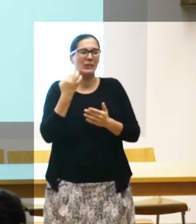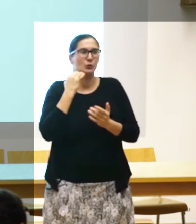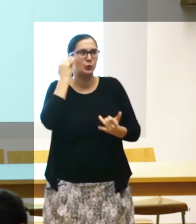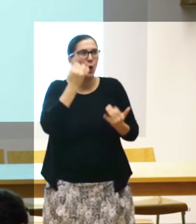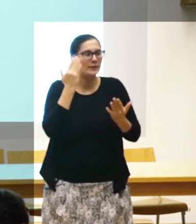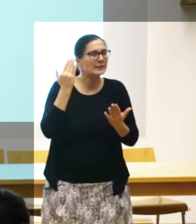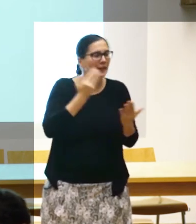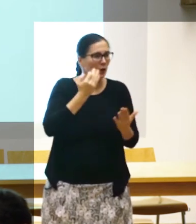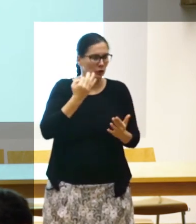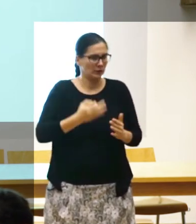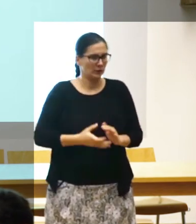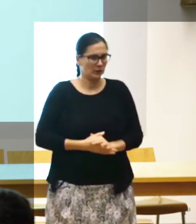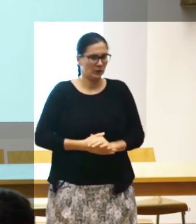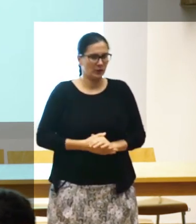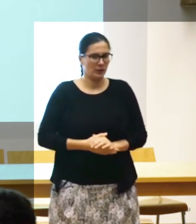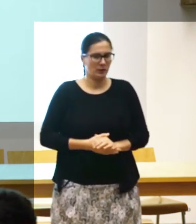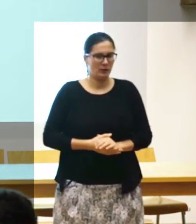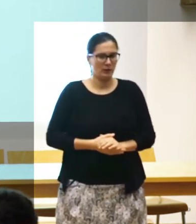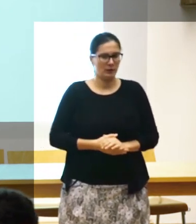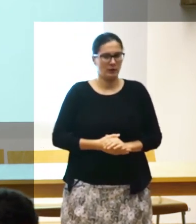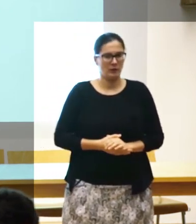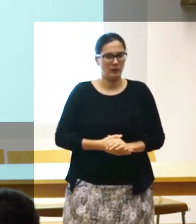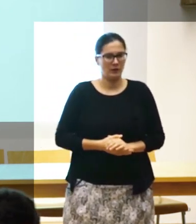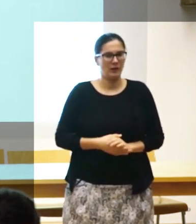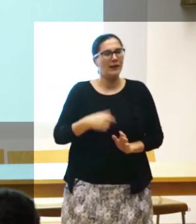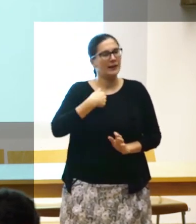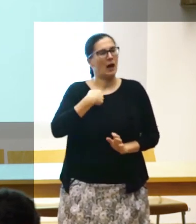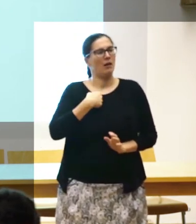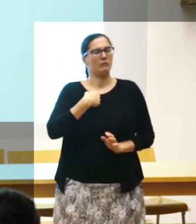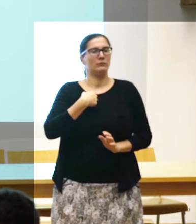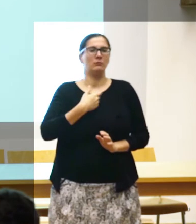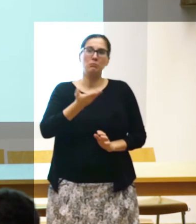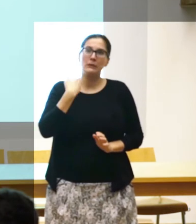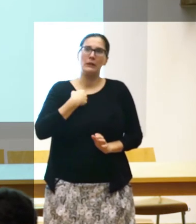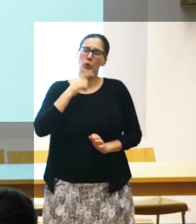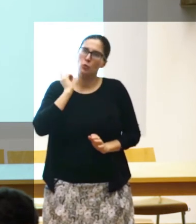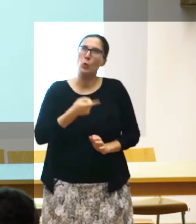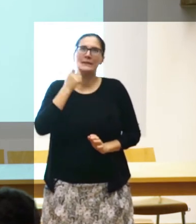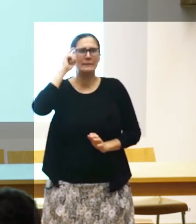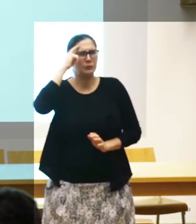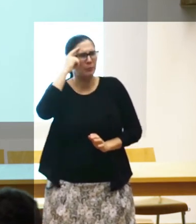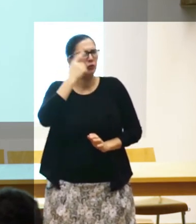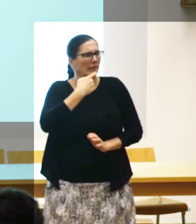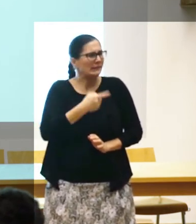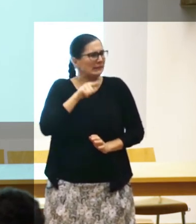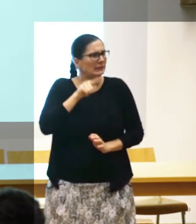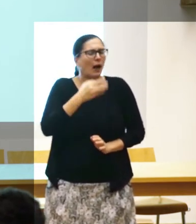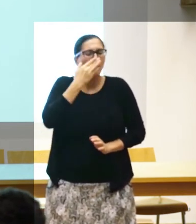zásadě byla, kterou jsem si musel já vyjasnit a definovat, je,